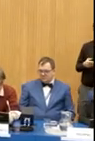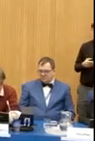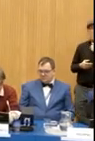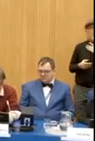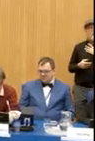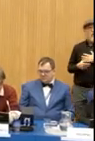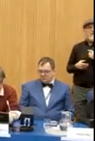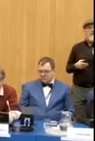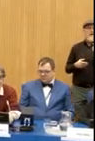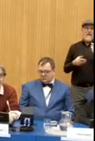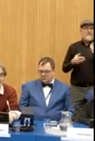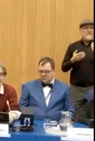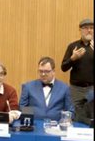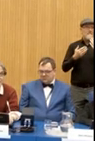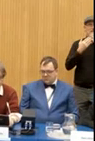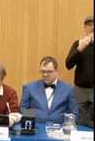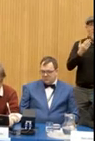darf.